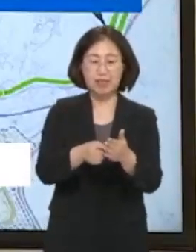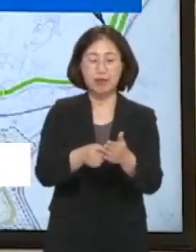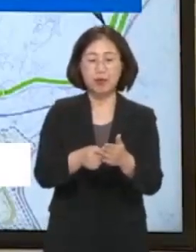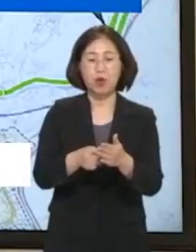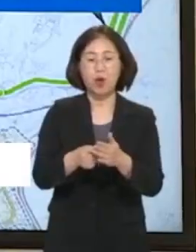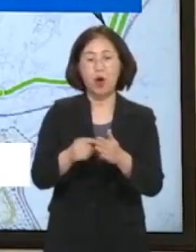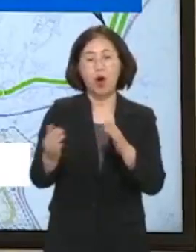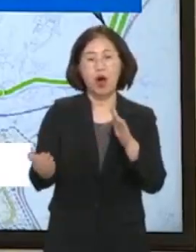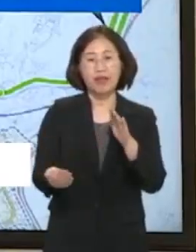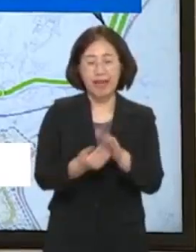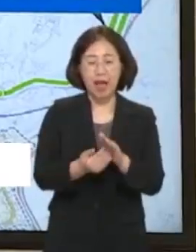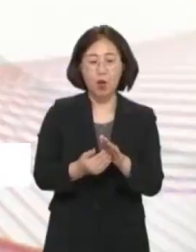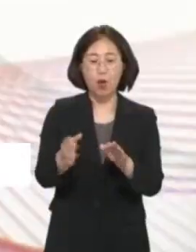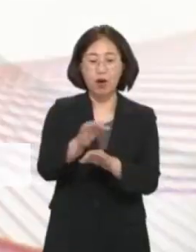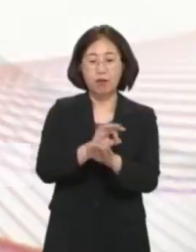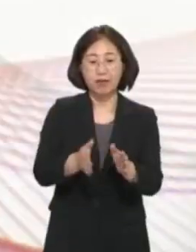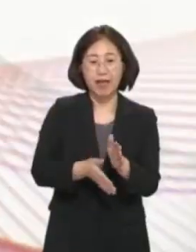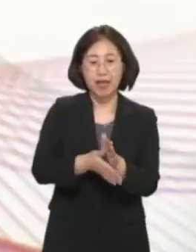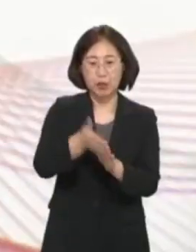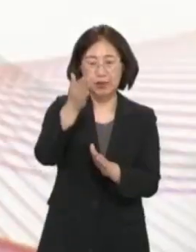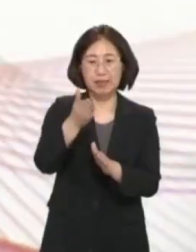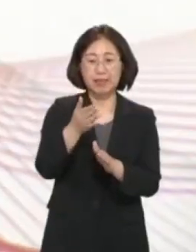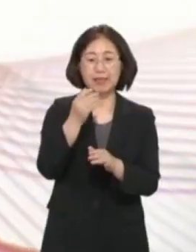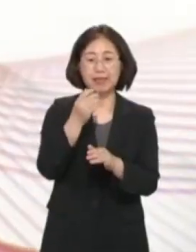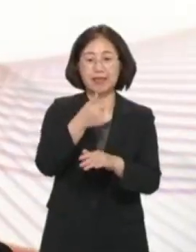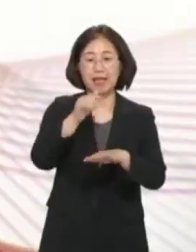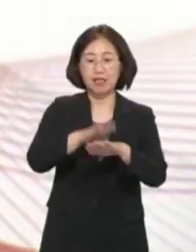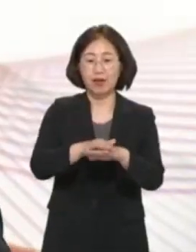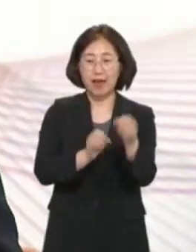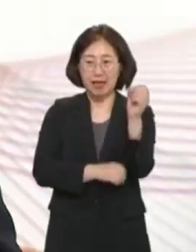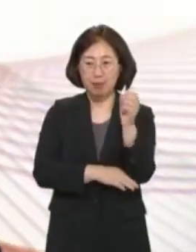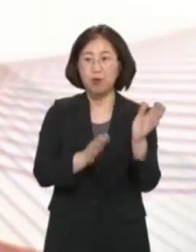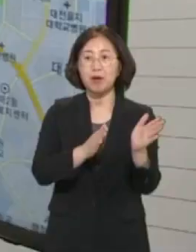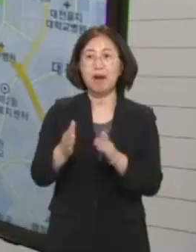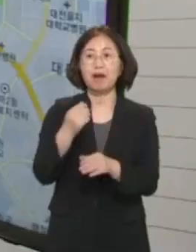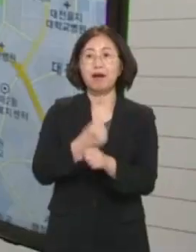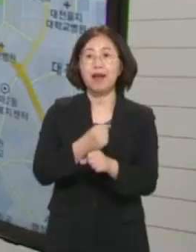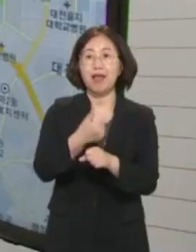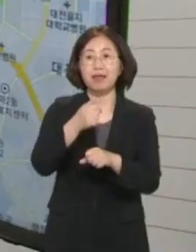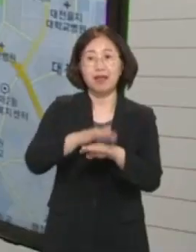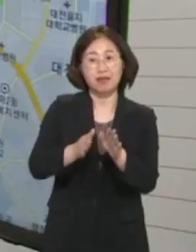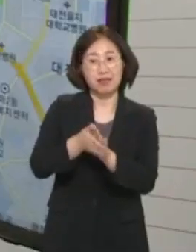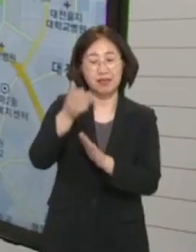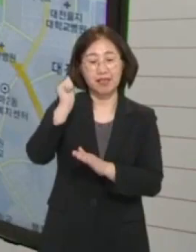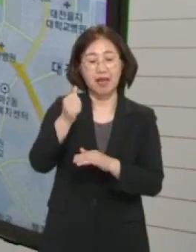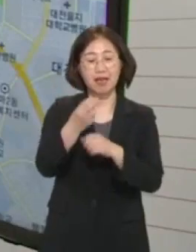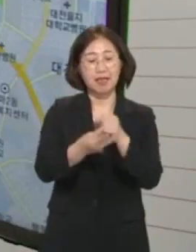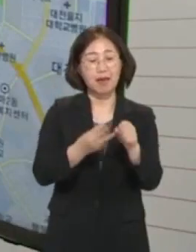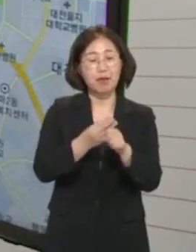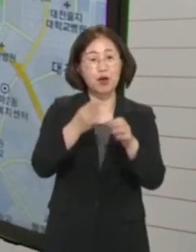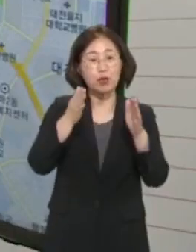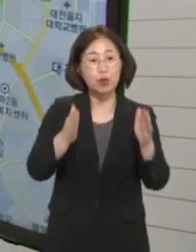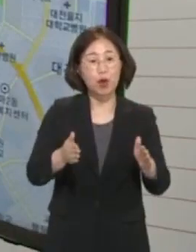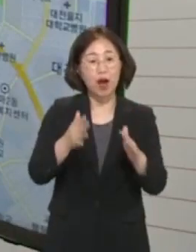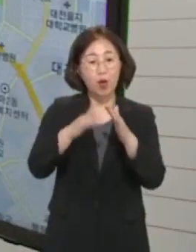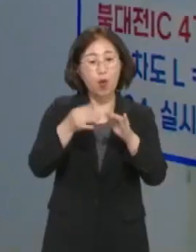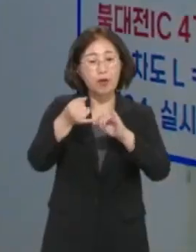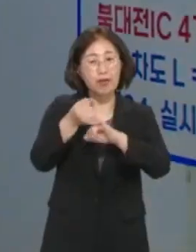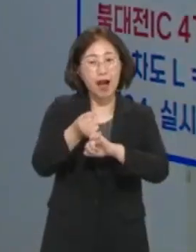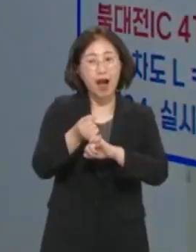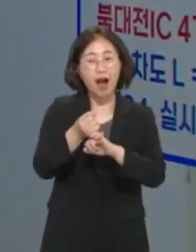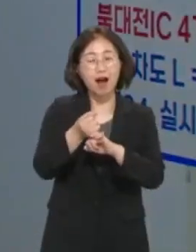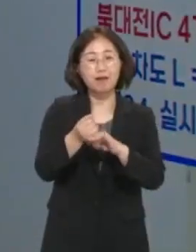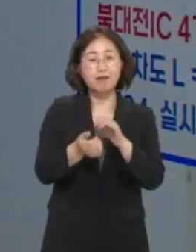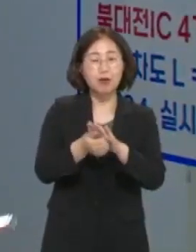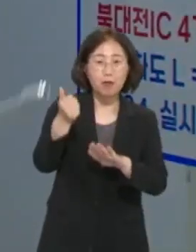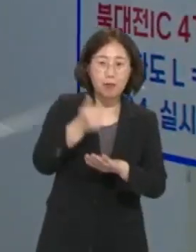대전에 발판을 마련한 이장우표 대전시청이 남은 3년간 공약사업들과 관련한 구체적인 성과물을 낼